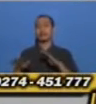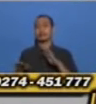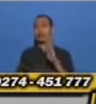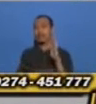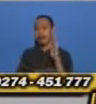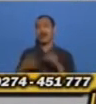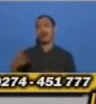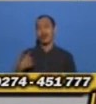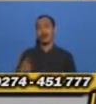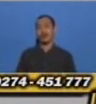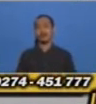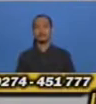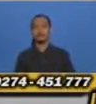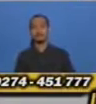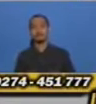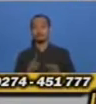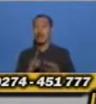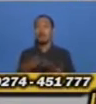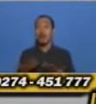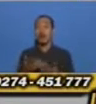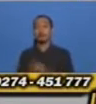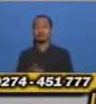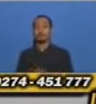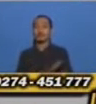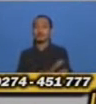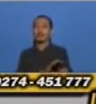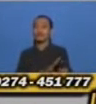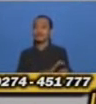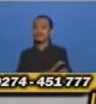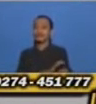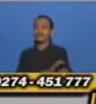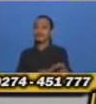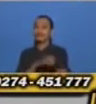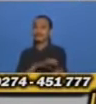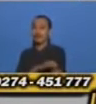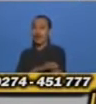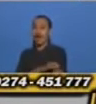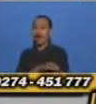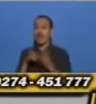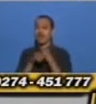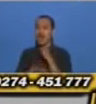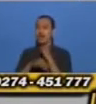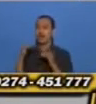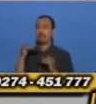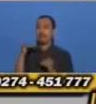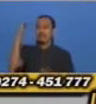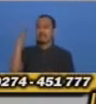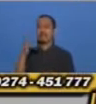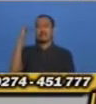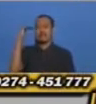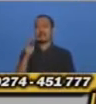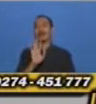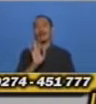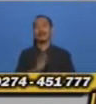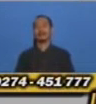misalnya tekanan darahnya tidak boleh tinggi gitu ya. Kemudian saya tidak menerapkan standar tapi